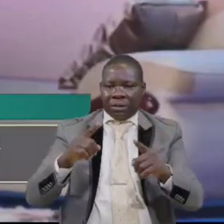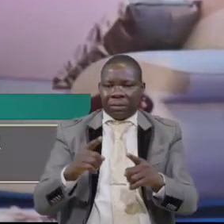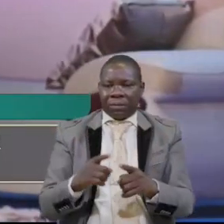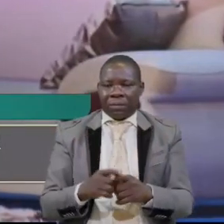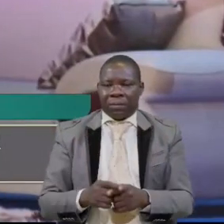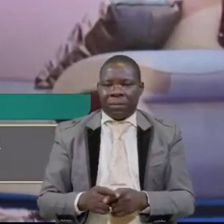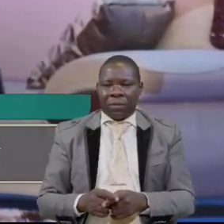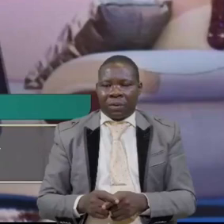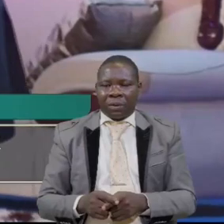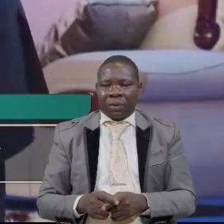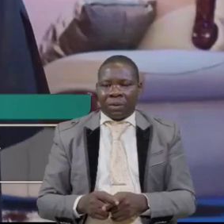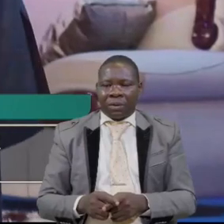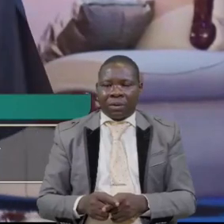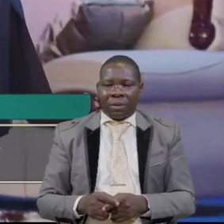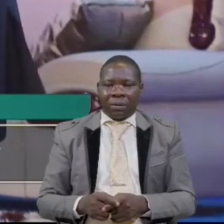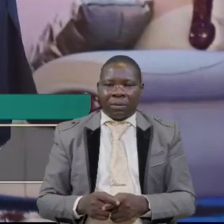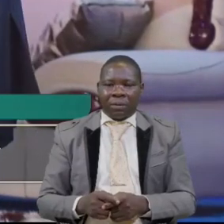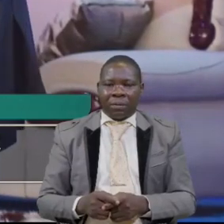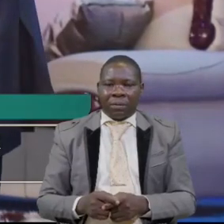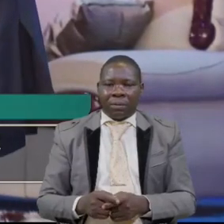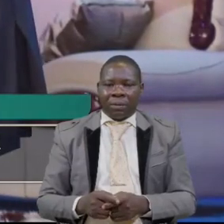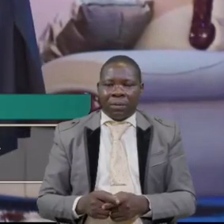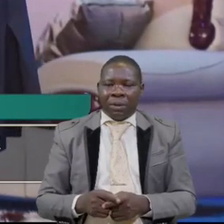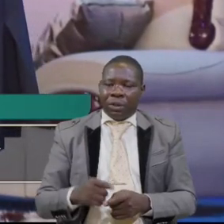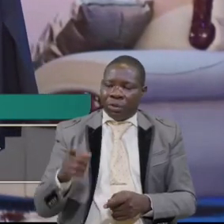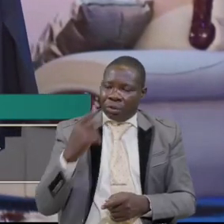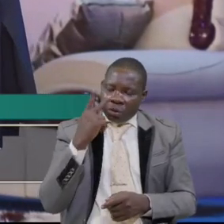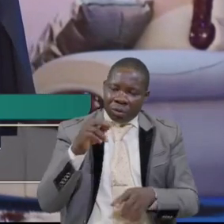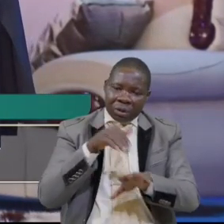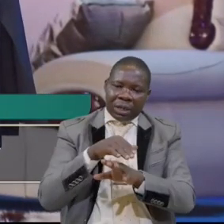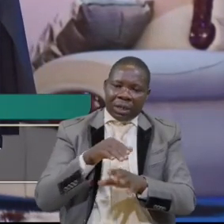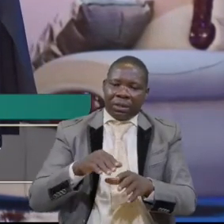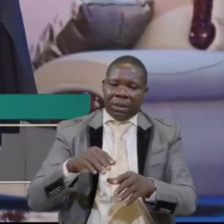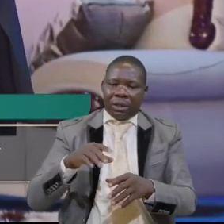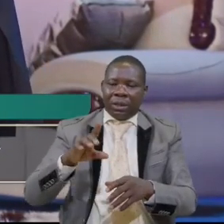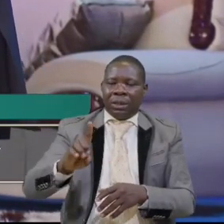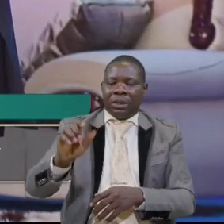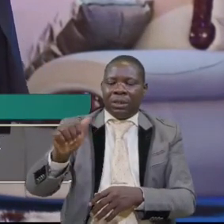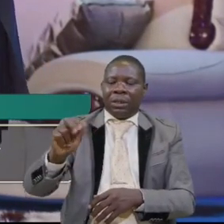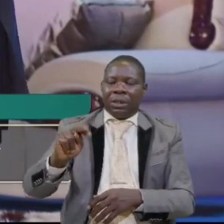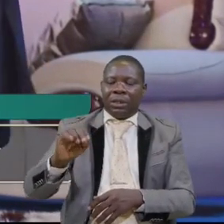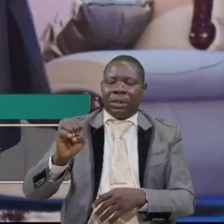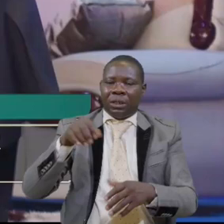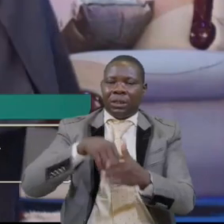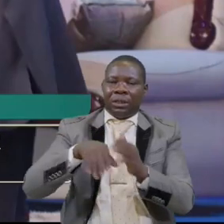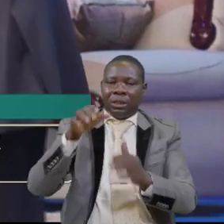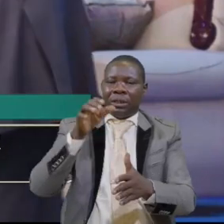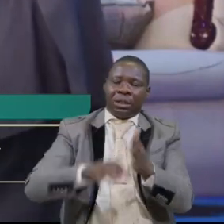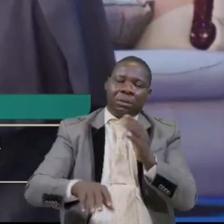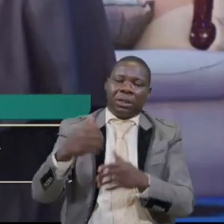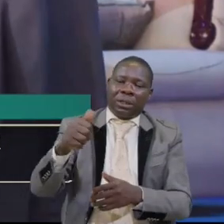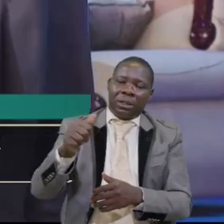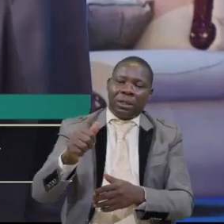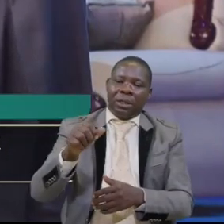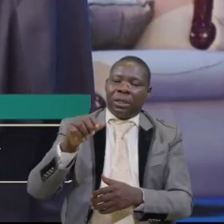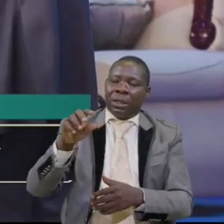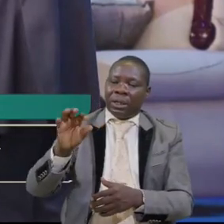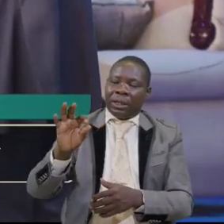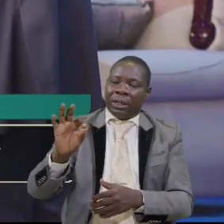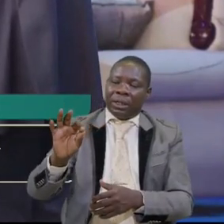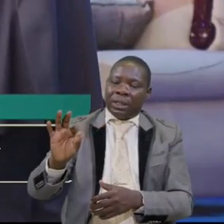l'excellence, comme nous sommes à la fin du message. Regarde ce Daniel maintenant, et nous regardons le chapitre 9, 10, 11 et 12. Et vous